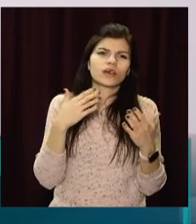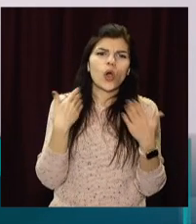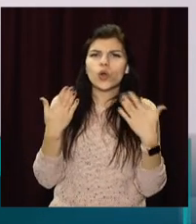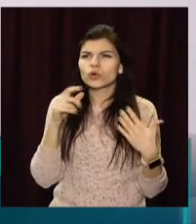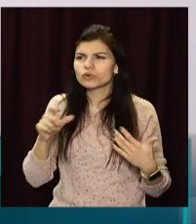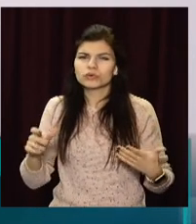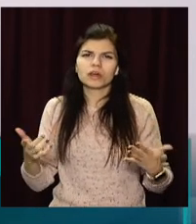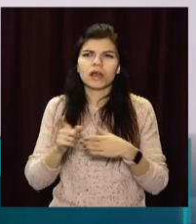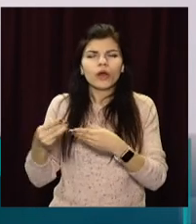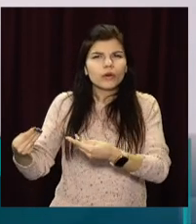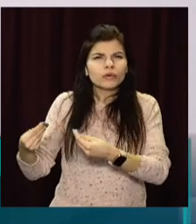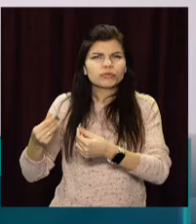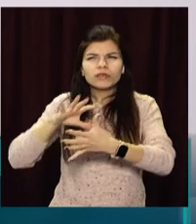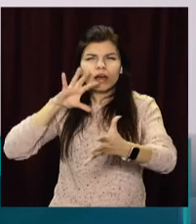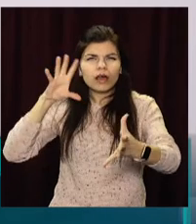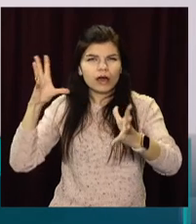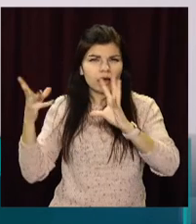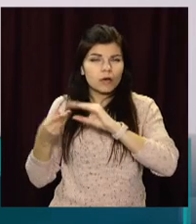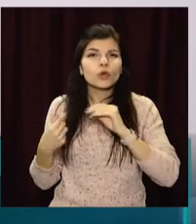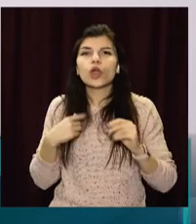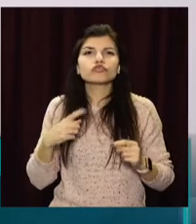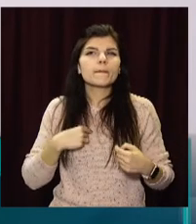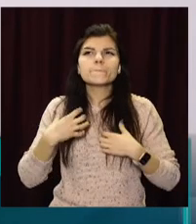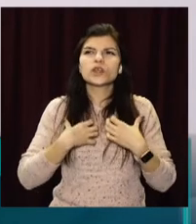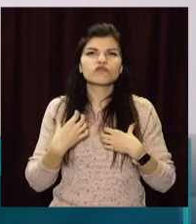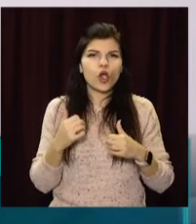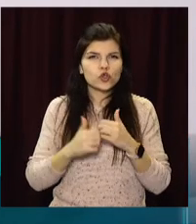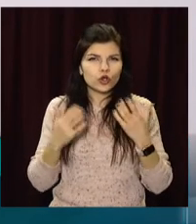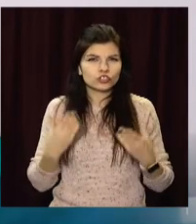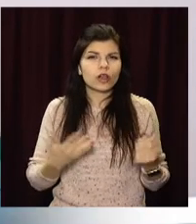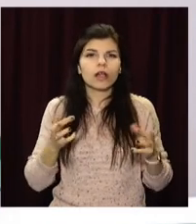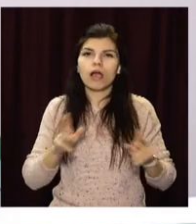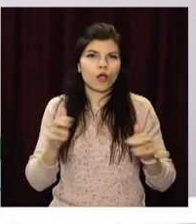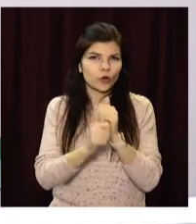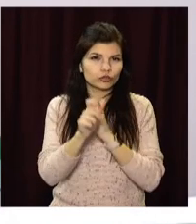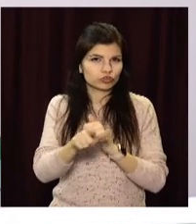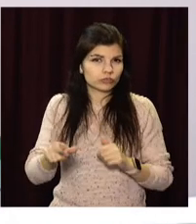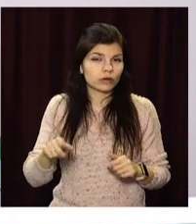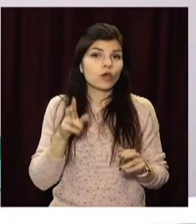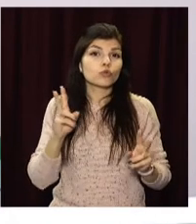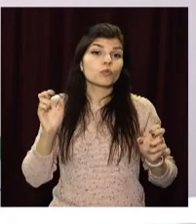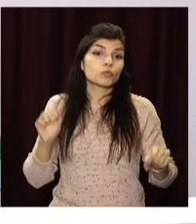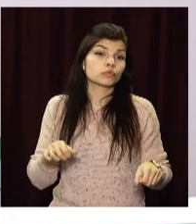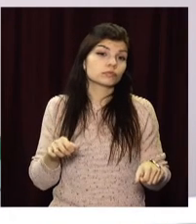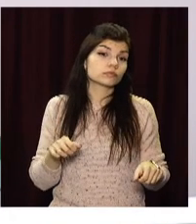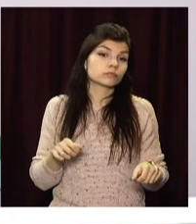з людьми – все те, що я переживаю кожного дня, як і кожна людина. Тільки хтось може це